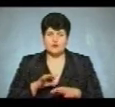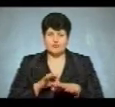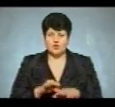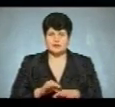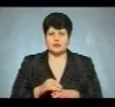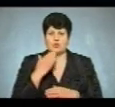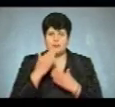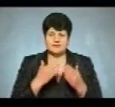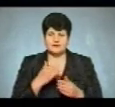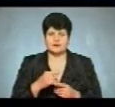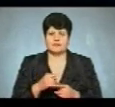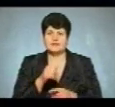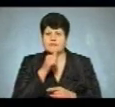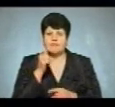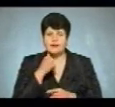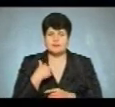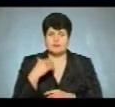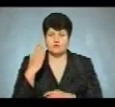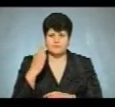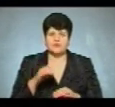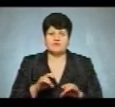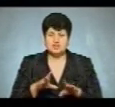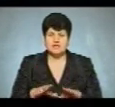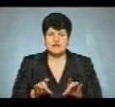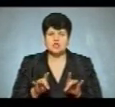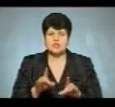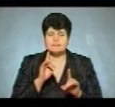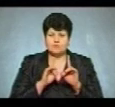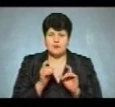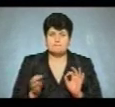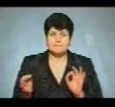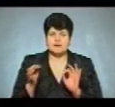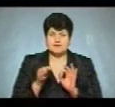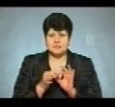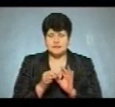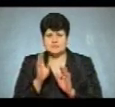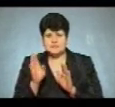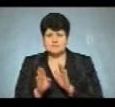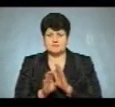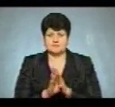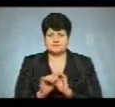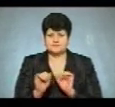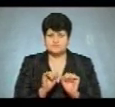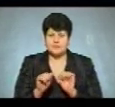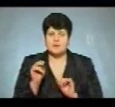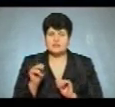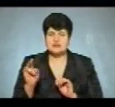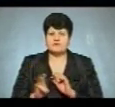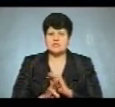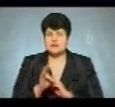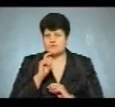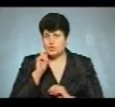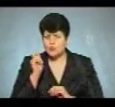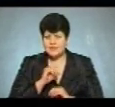голосування. Вирішили рішенням зборів приєднатися під юрисдикцію Православної церкви